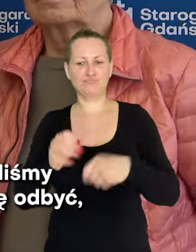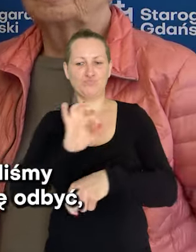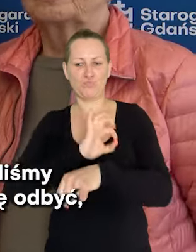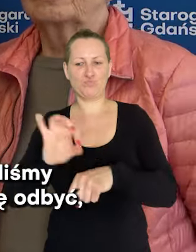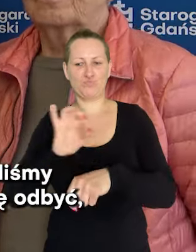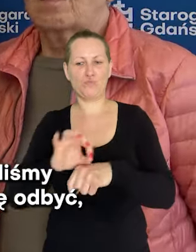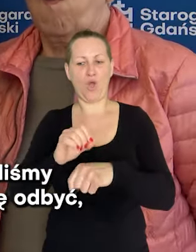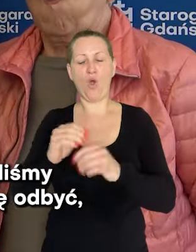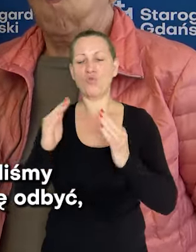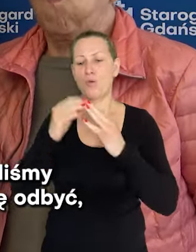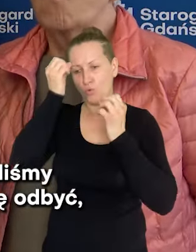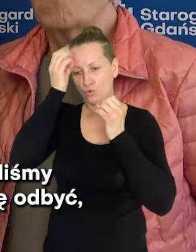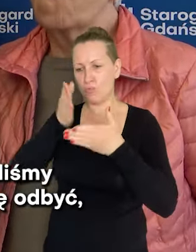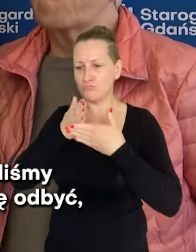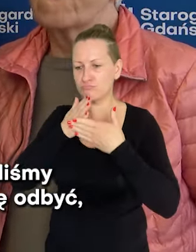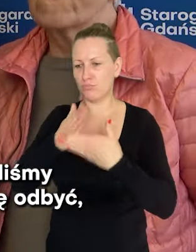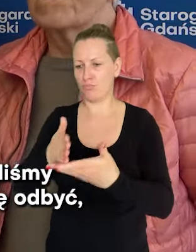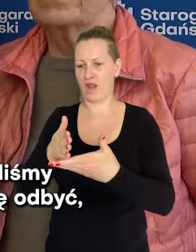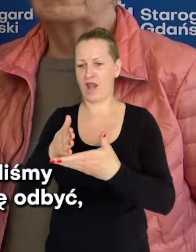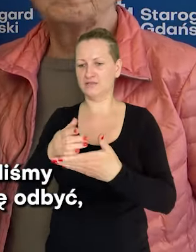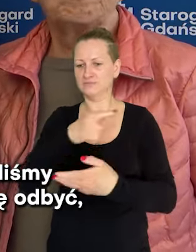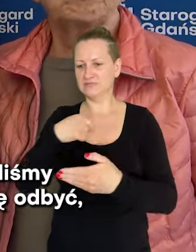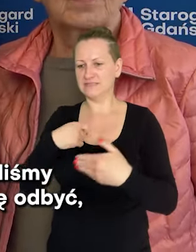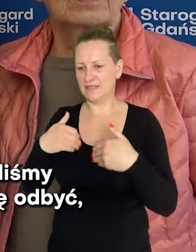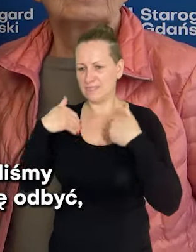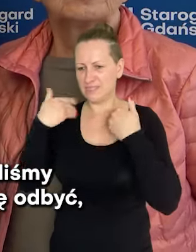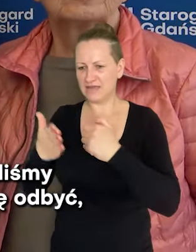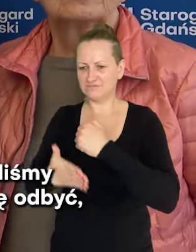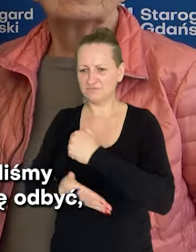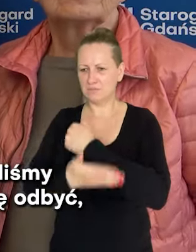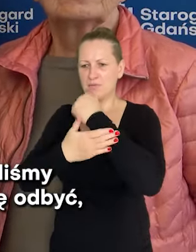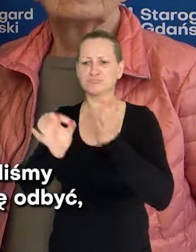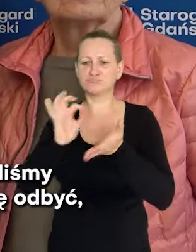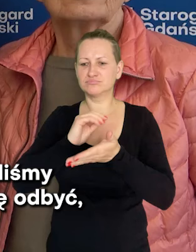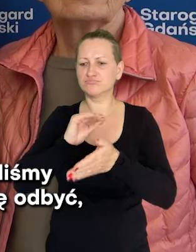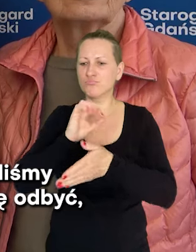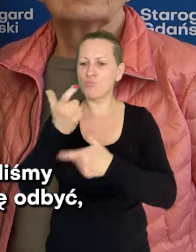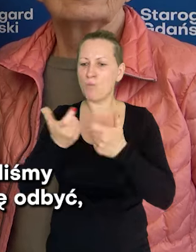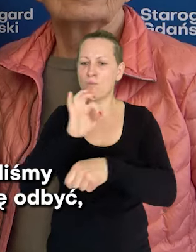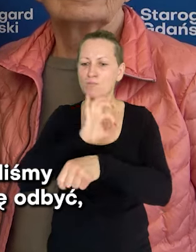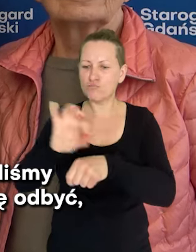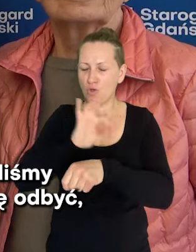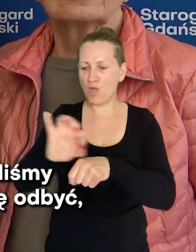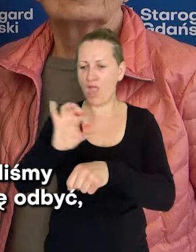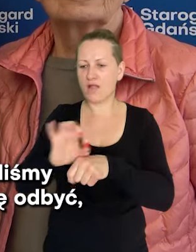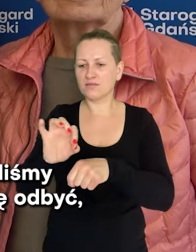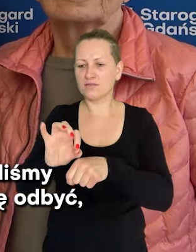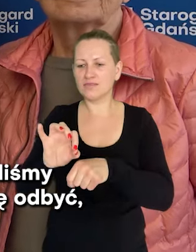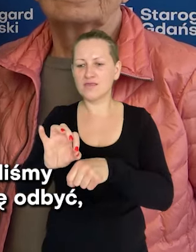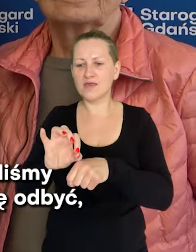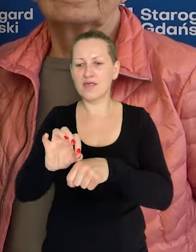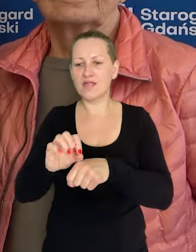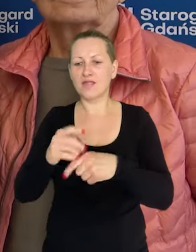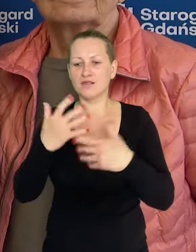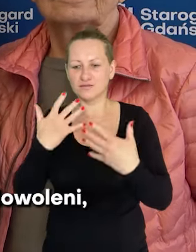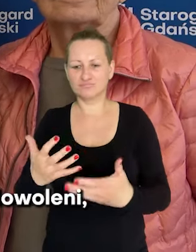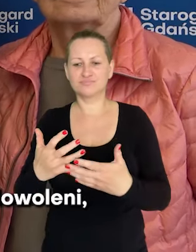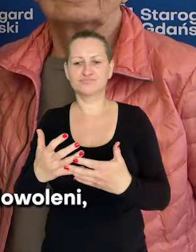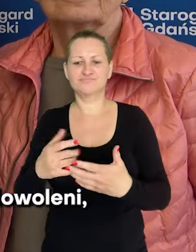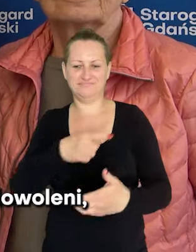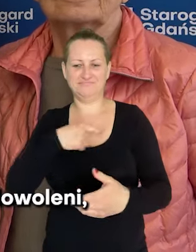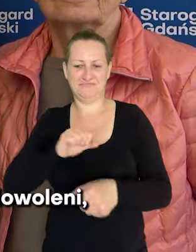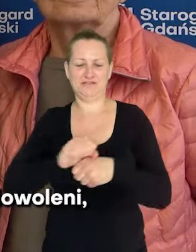Dom Kultury troszeczkę pomogliśmy, daliśmy wsparcie takie merytoryczne, żeby tutaj to, żeby mogło się odbyć, żebyśmy to napisali. No